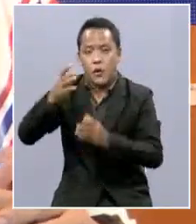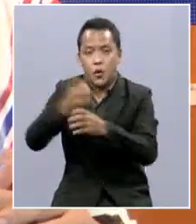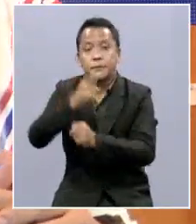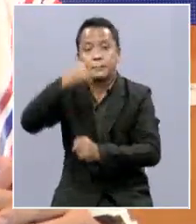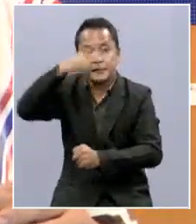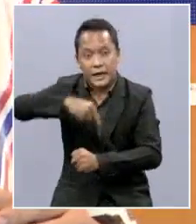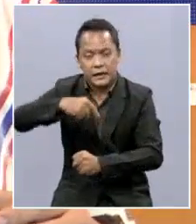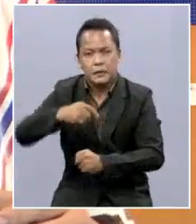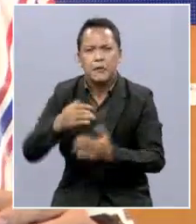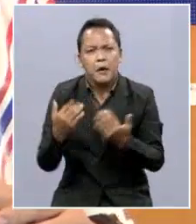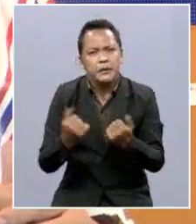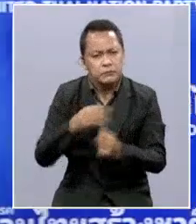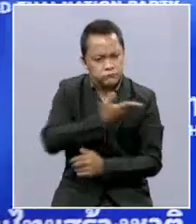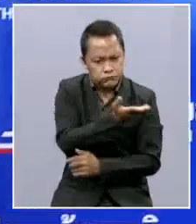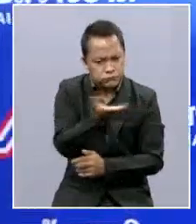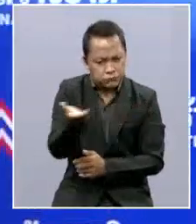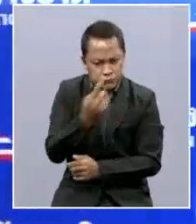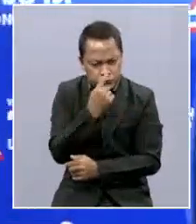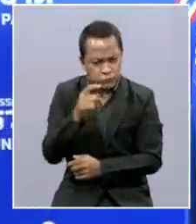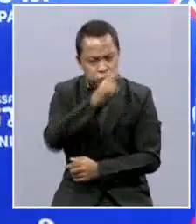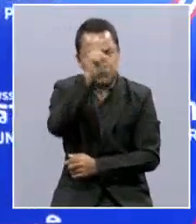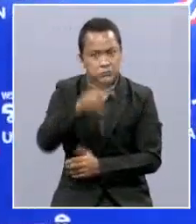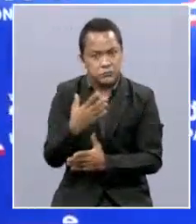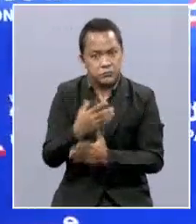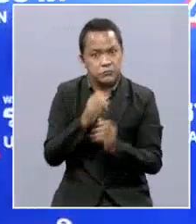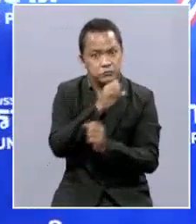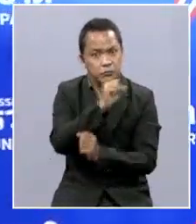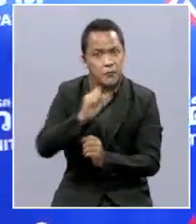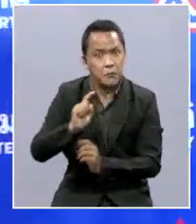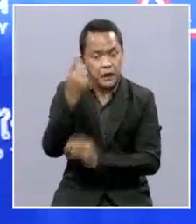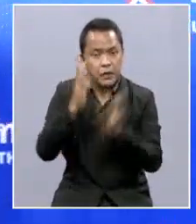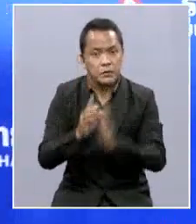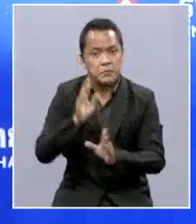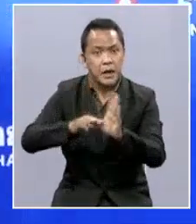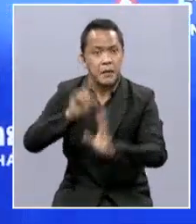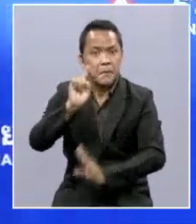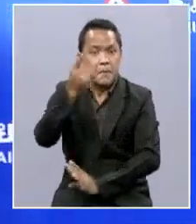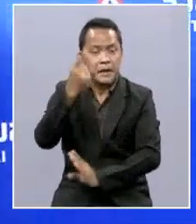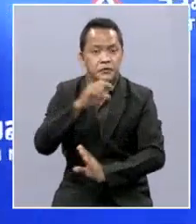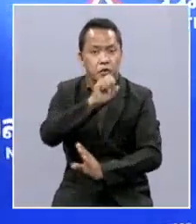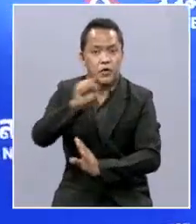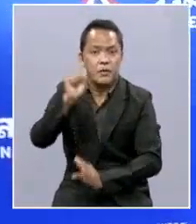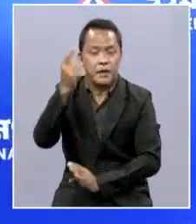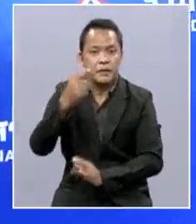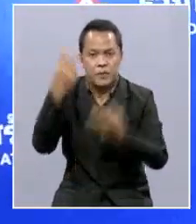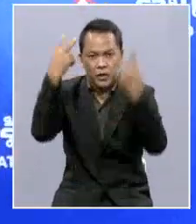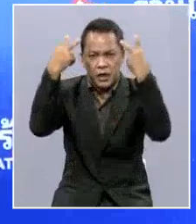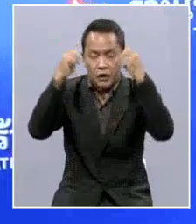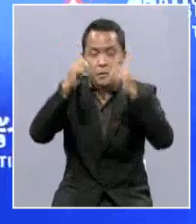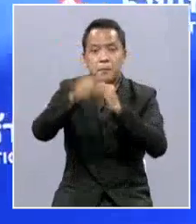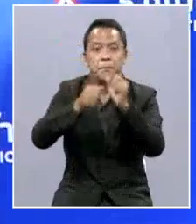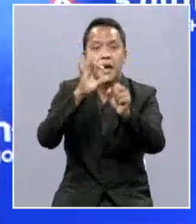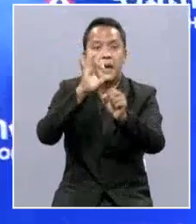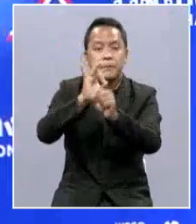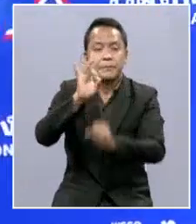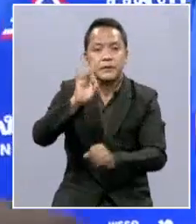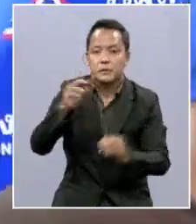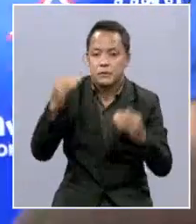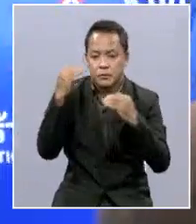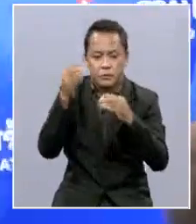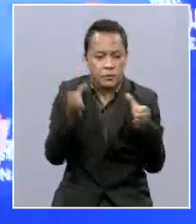แบบเนี้ยหลายๆคนมองเอ๊ะอย่างนี้เรียกนักการเมืองหน้าใหม่ไหมแล้วว่าที่ผ่านมาเนี่ยท่านเป็นนายกมา 8ปีแต่ว่าท่านไม่เคยเข้า